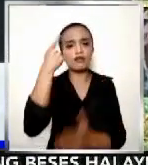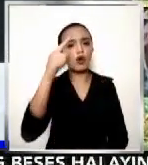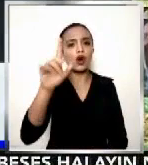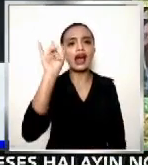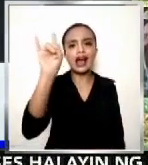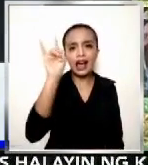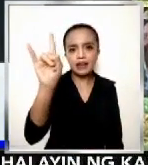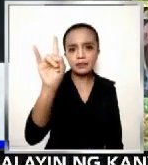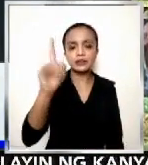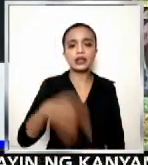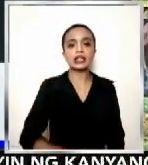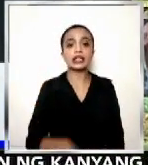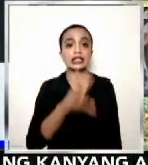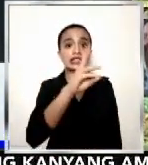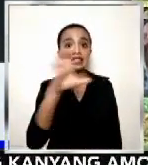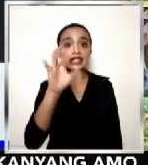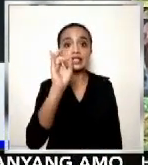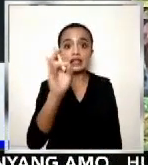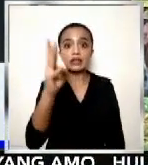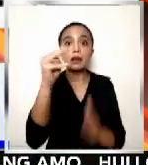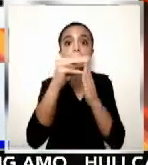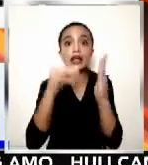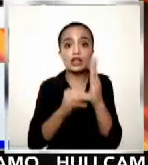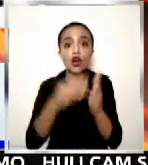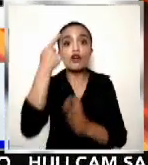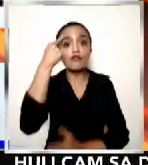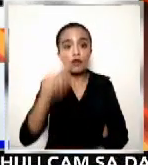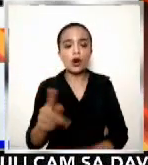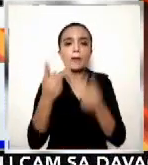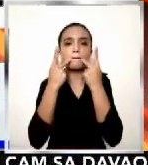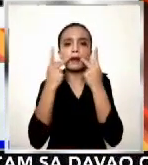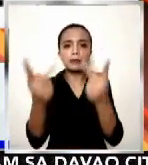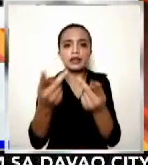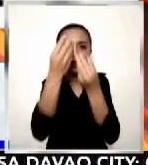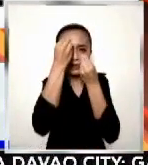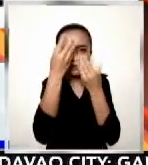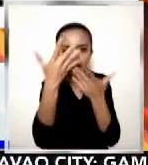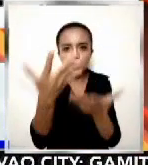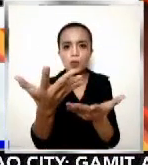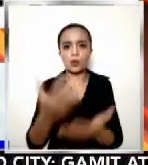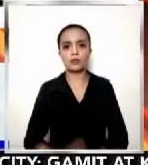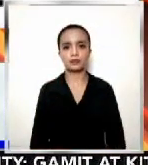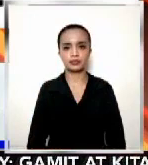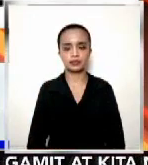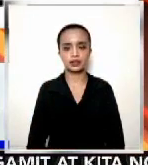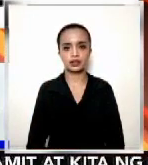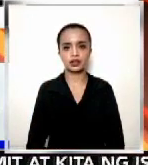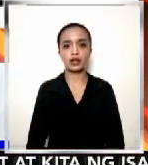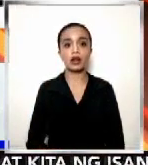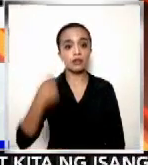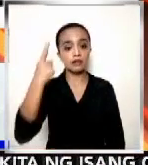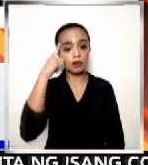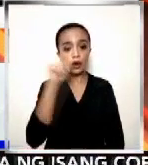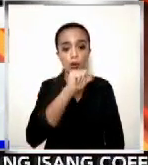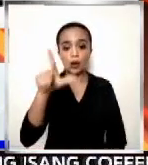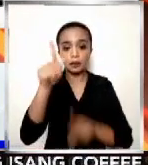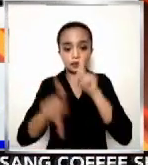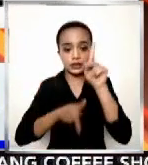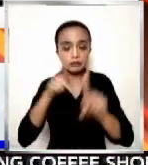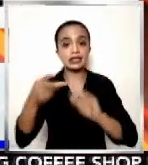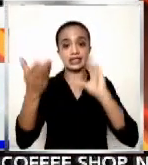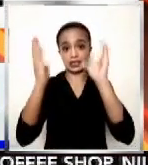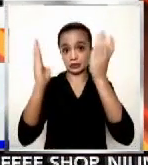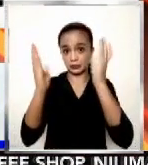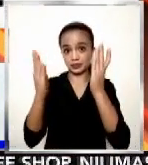670 million para sa public relations. Para sa bayan, in comparison with these expenditures, which